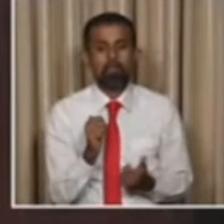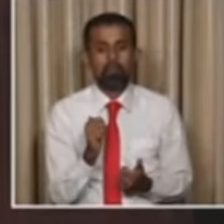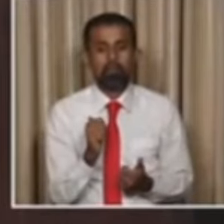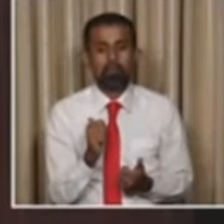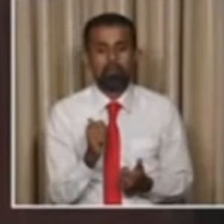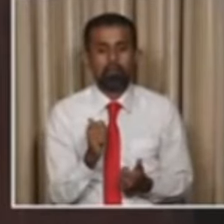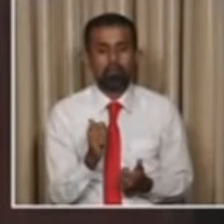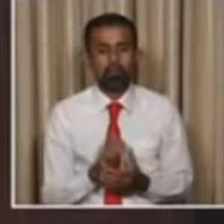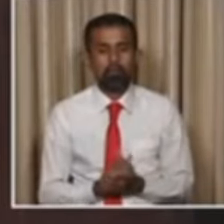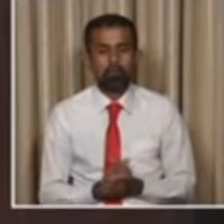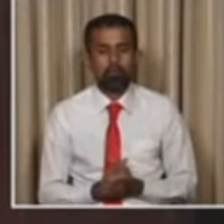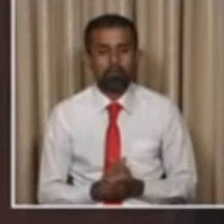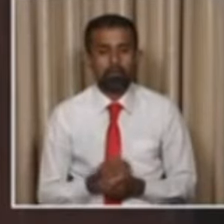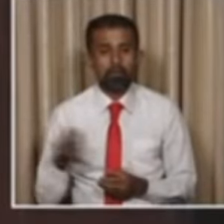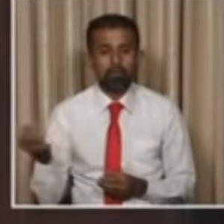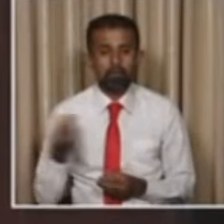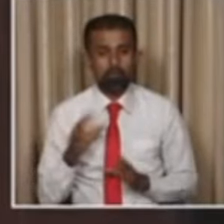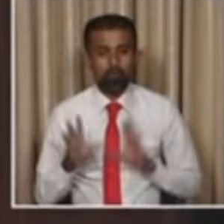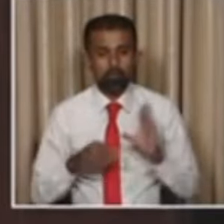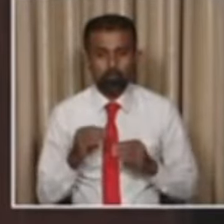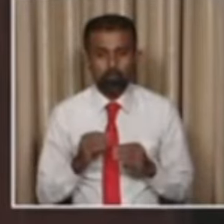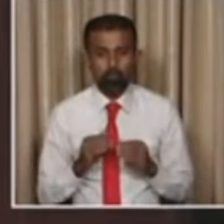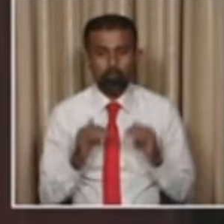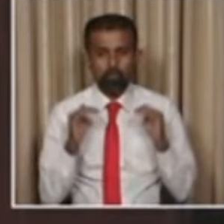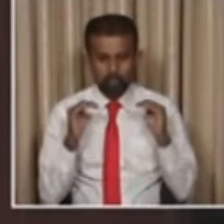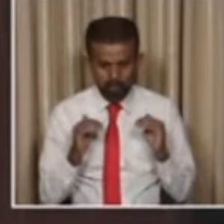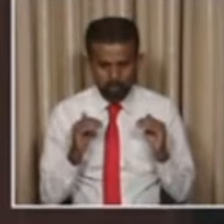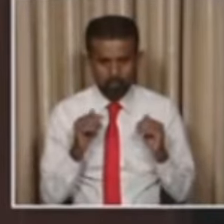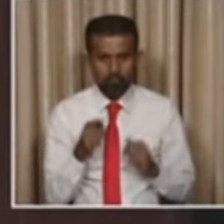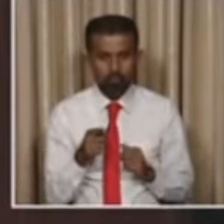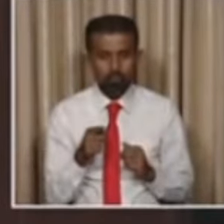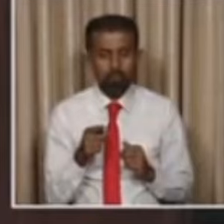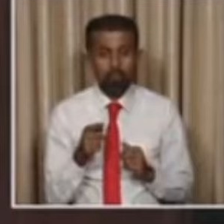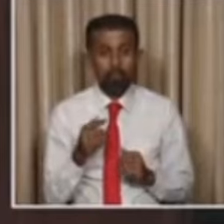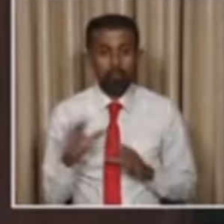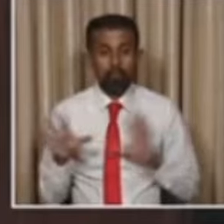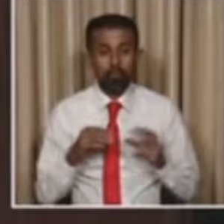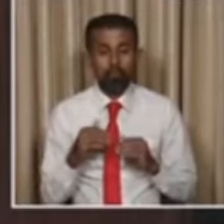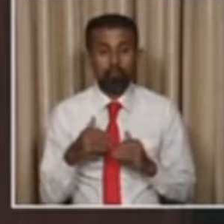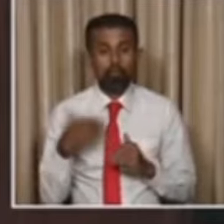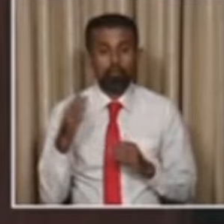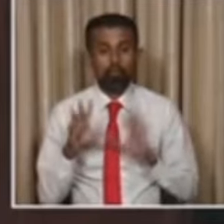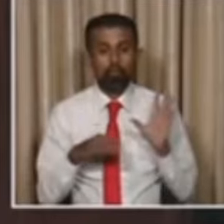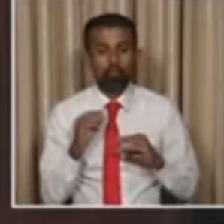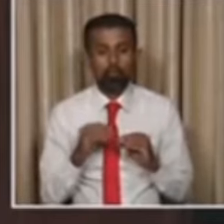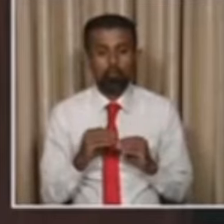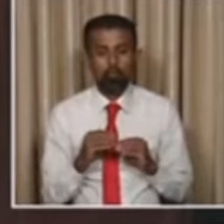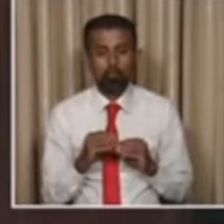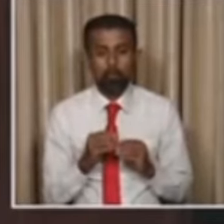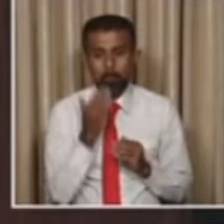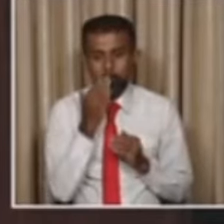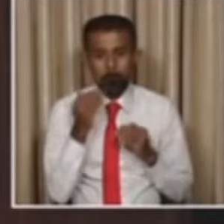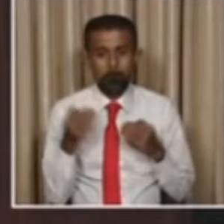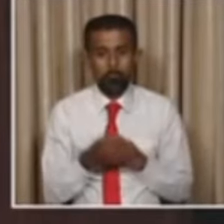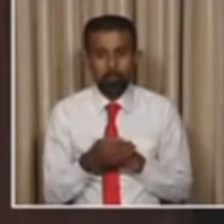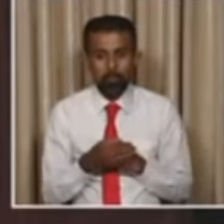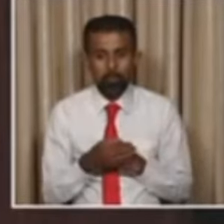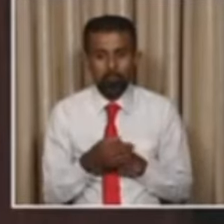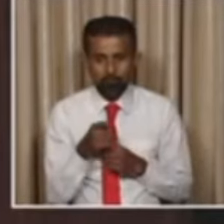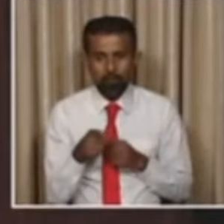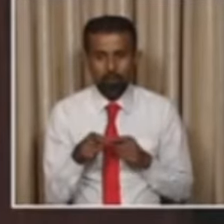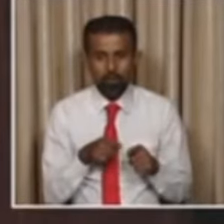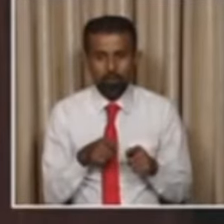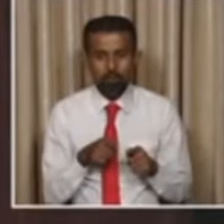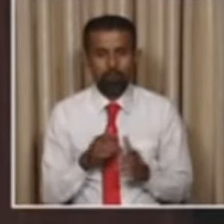එක්කෝ එතුමාට ලැබිච්ච තොරතුරු ටික සීමා සහිතයි, එහෙම නැත්නම් එතුමාට එතනින් එහාට ලැබිච්ච තොරතුරු ටිකක් සංගවාගෙන මෙතුමා ඉදිරිපත් කරාද කියන සැකේ